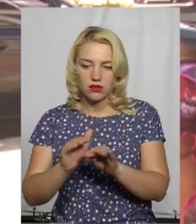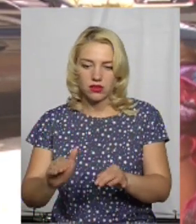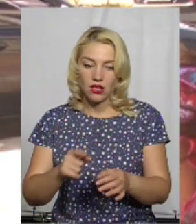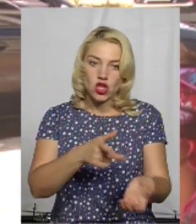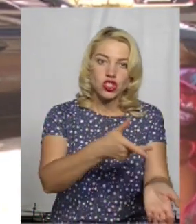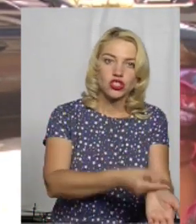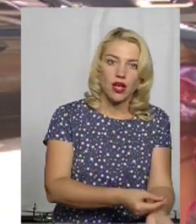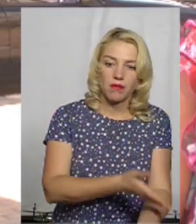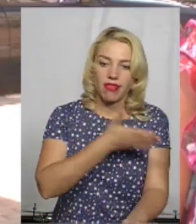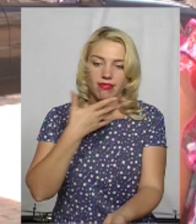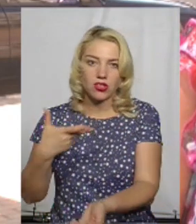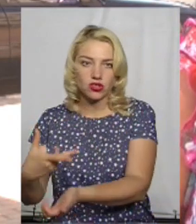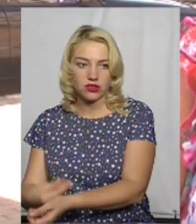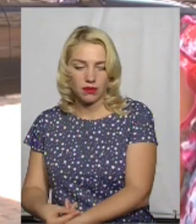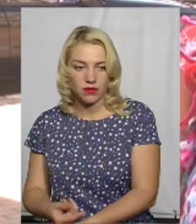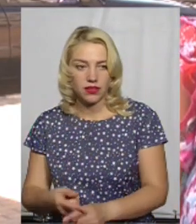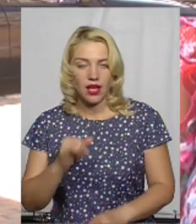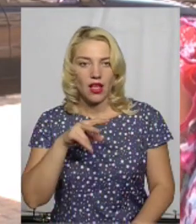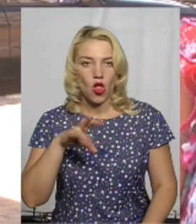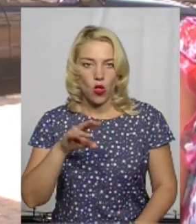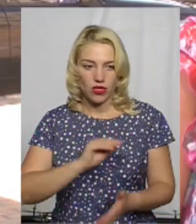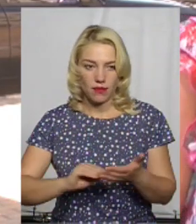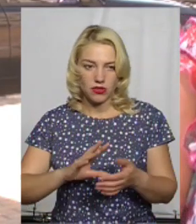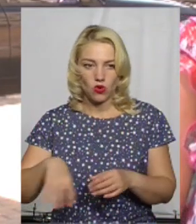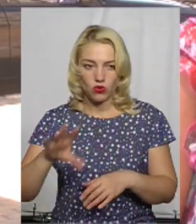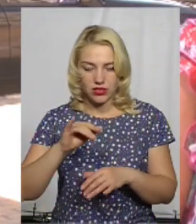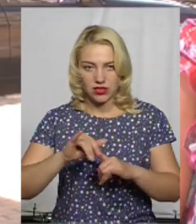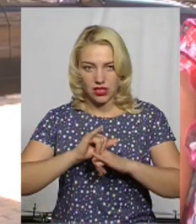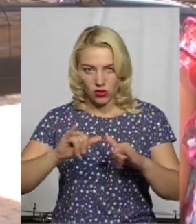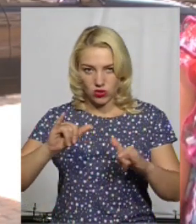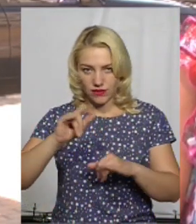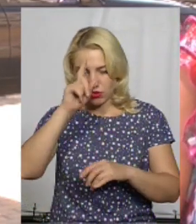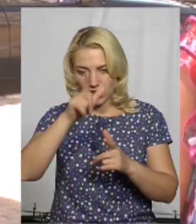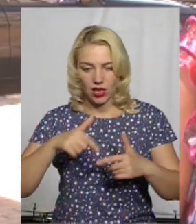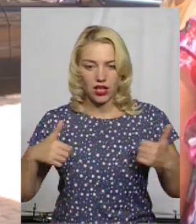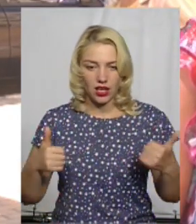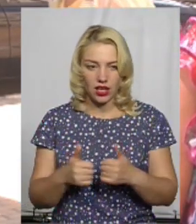щеплених і нещеплених. Ілона пише, наприклад, у всіх розвинених країнах ведеться реєстр